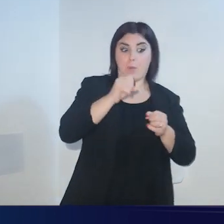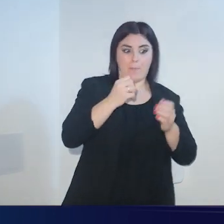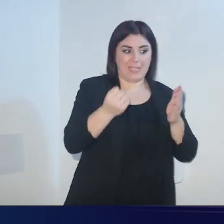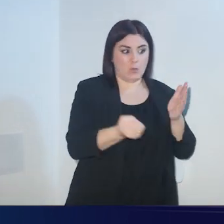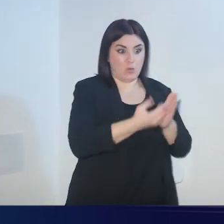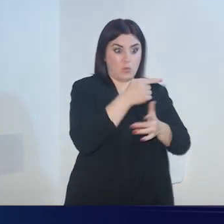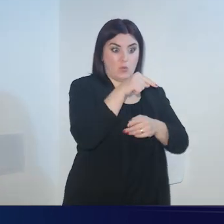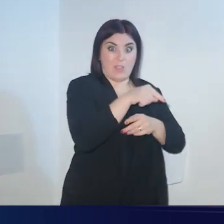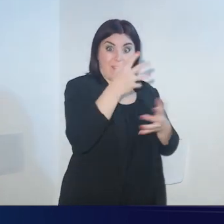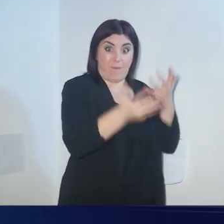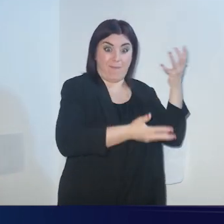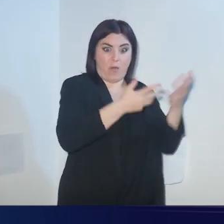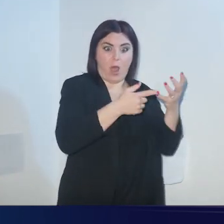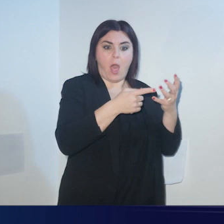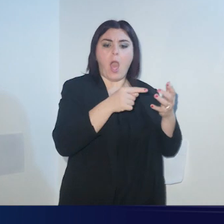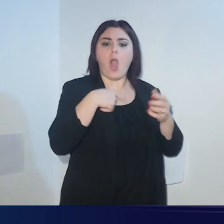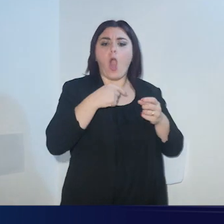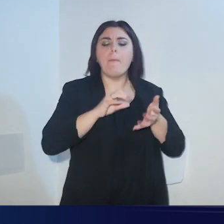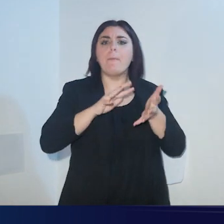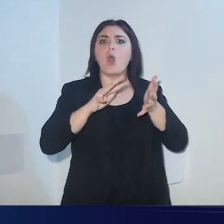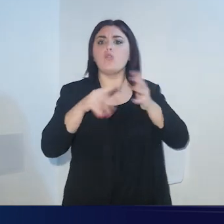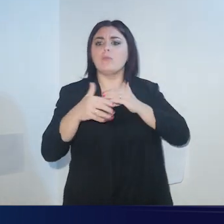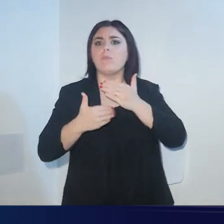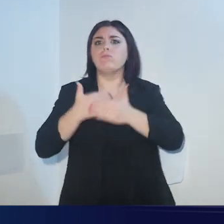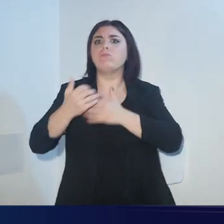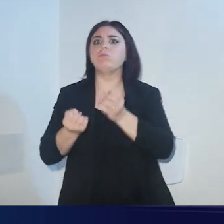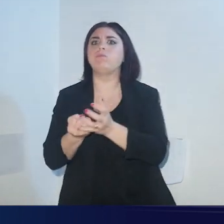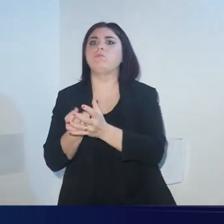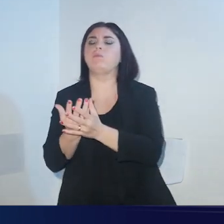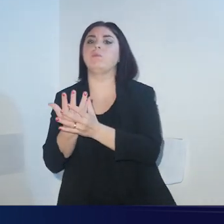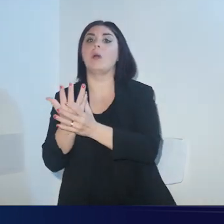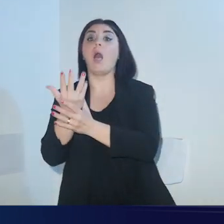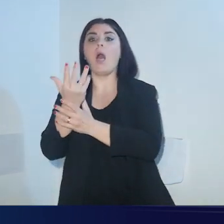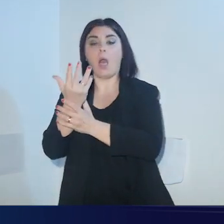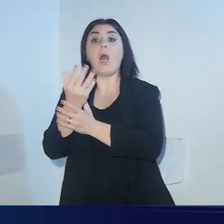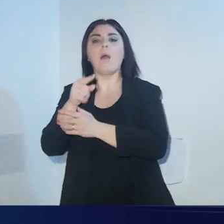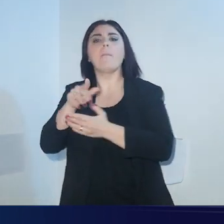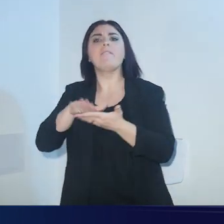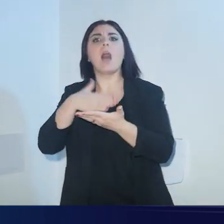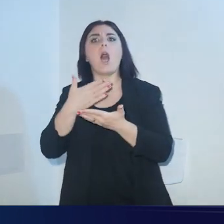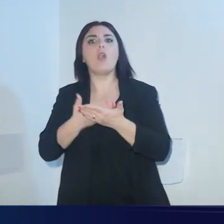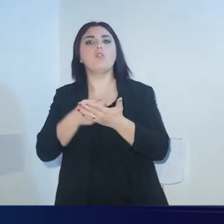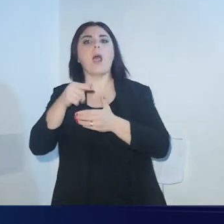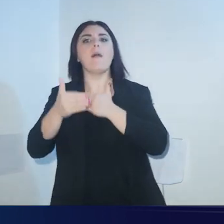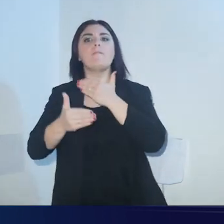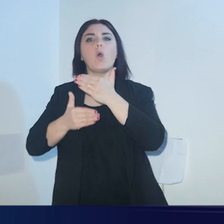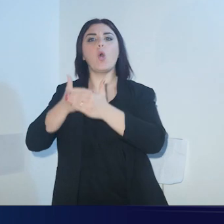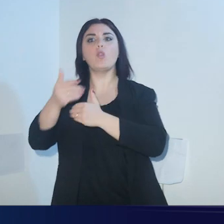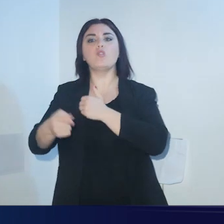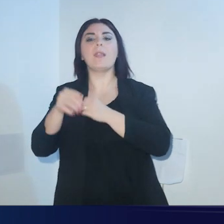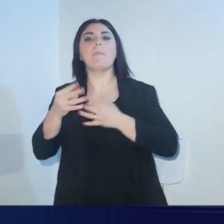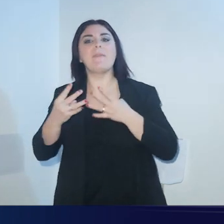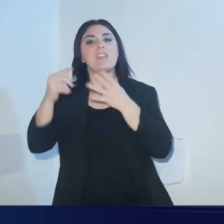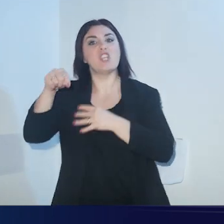di ricrescita dopo appunto questi eventi di disturbo, in modo da valutare qual è l'evoluzione della